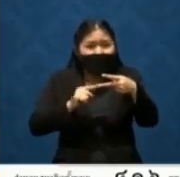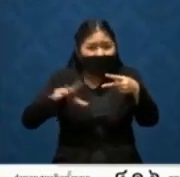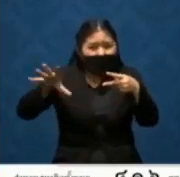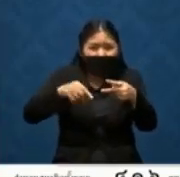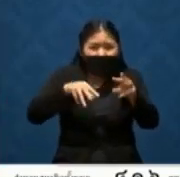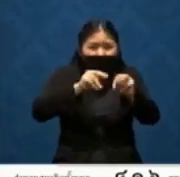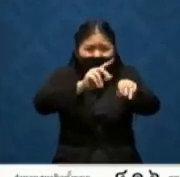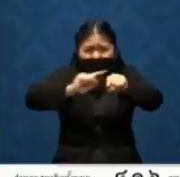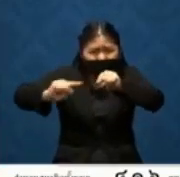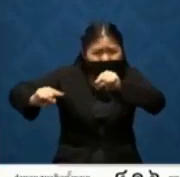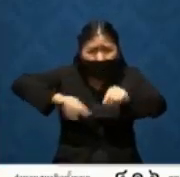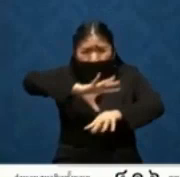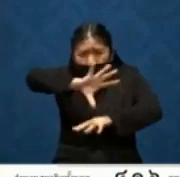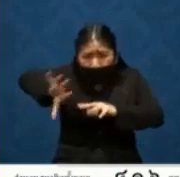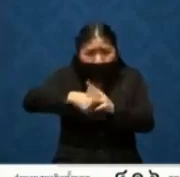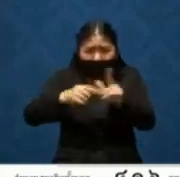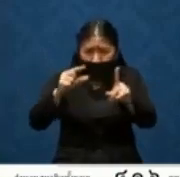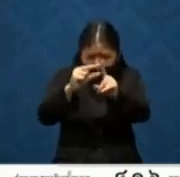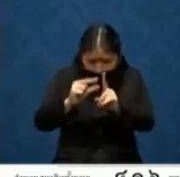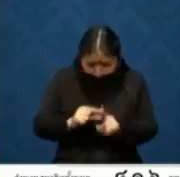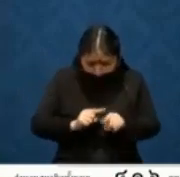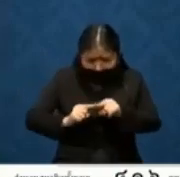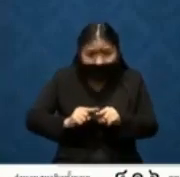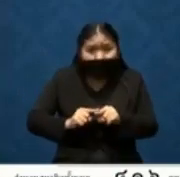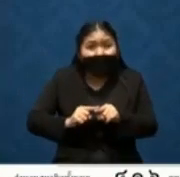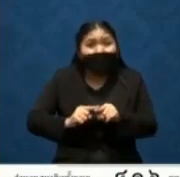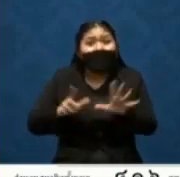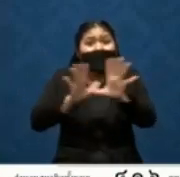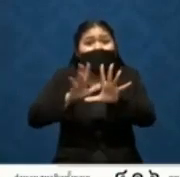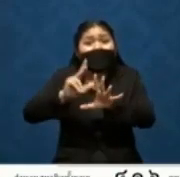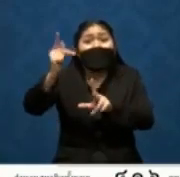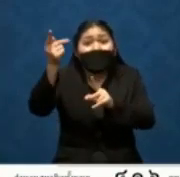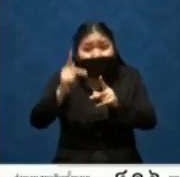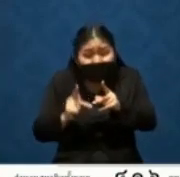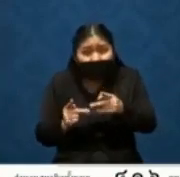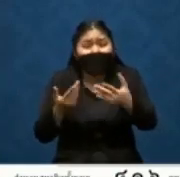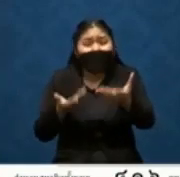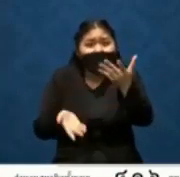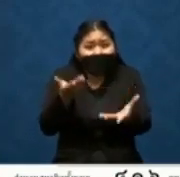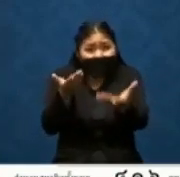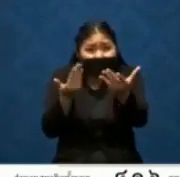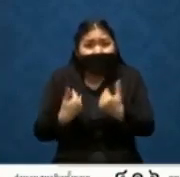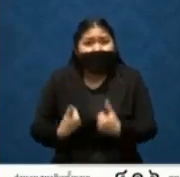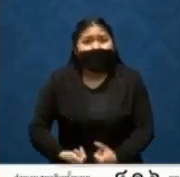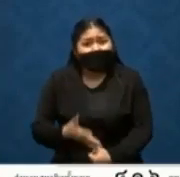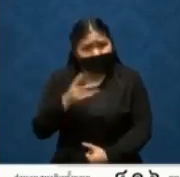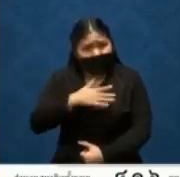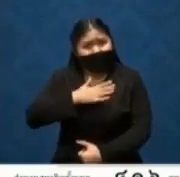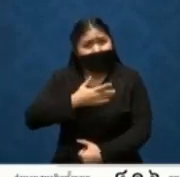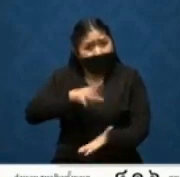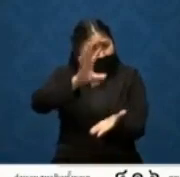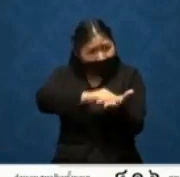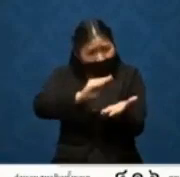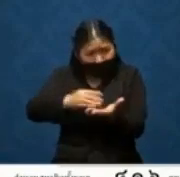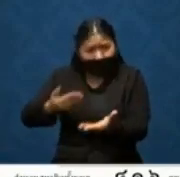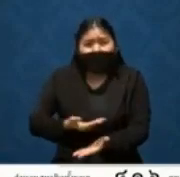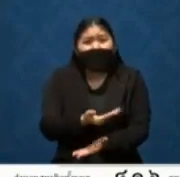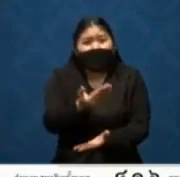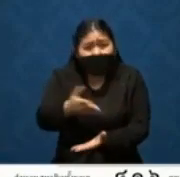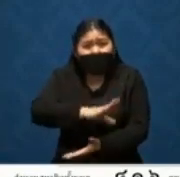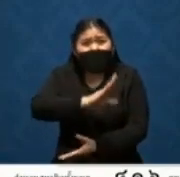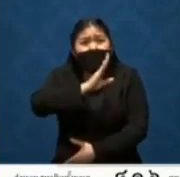มาตราทุกคำคือกัญชาหมดเราเรียกว่ามั่งหรือมานะครับบันทึกไว้ในสภาว่า